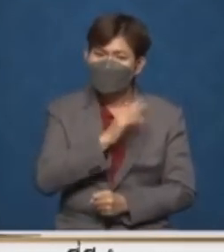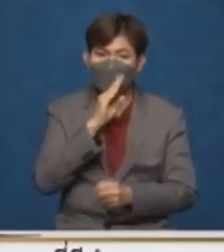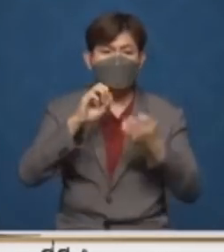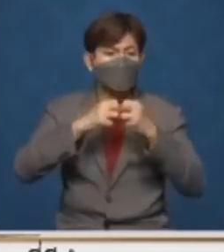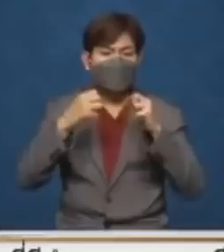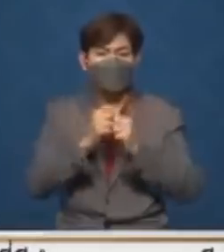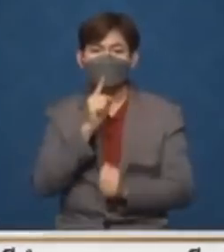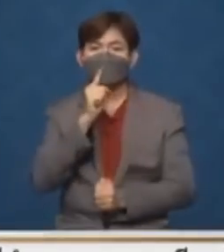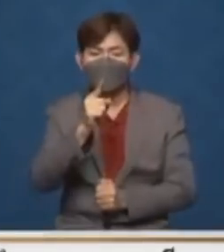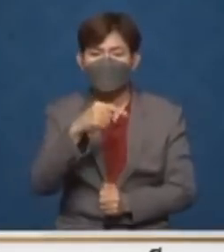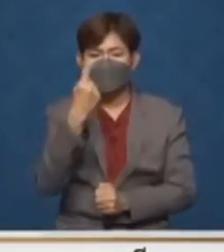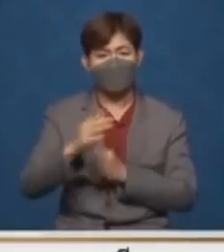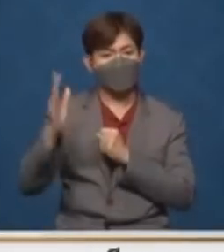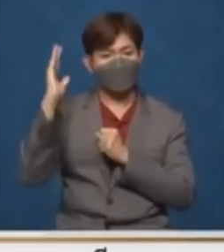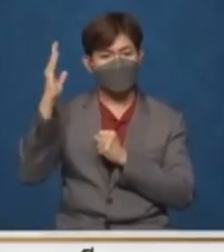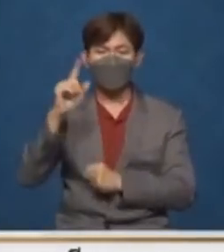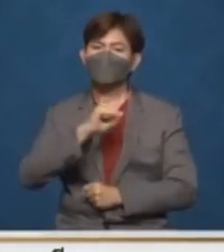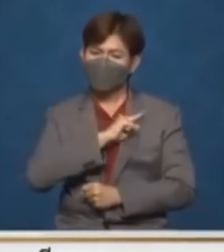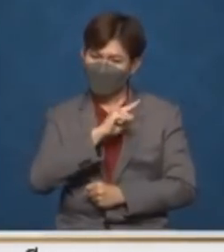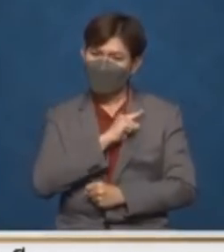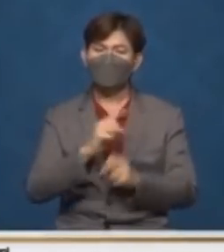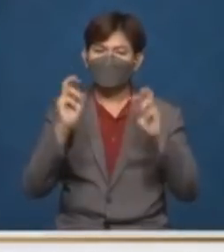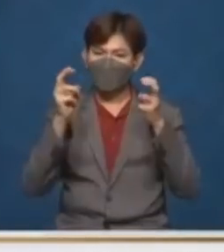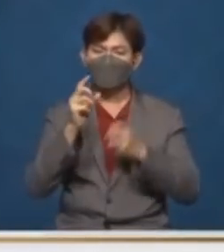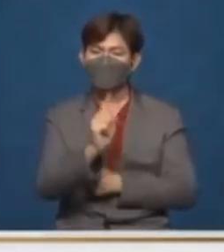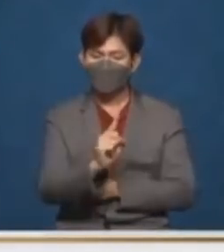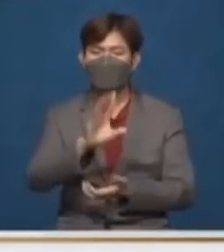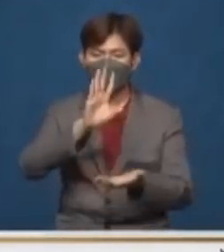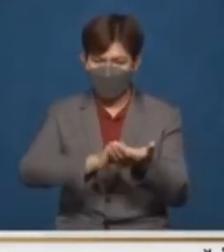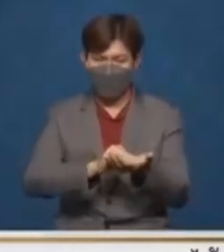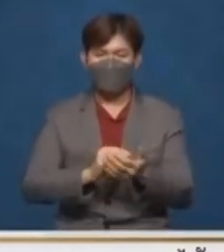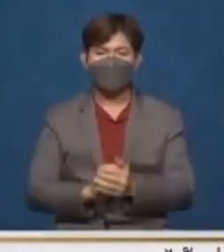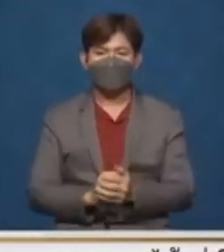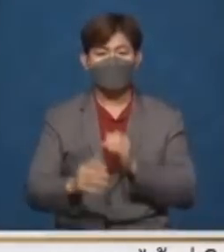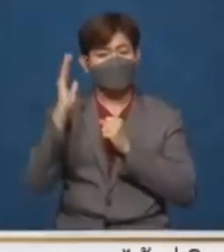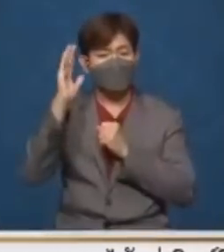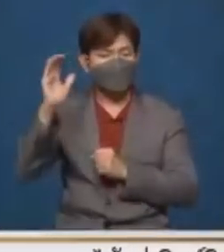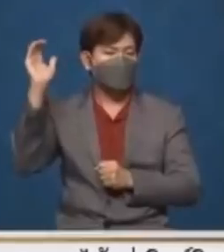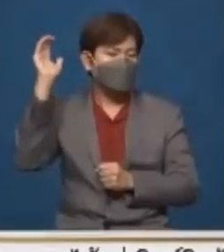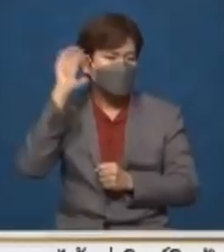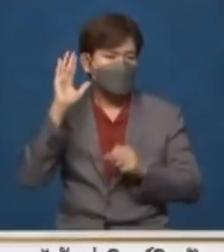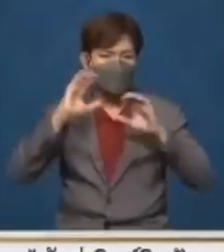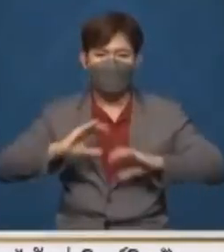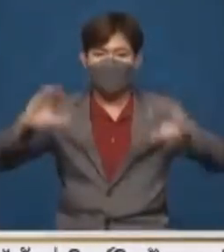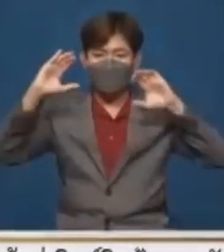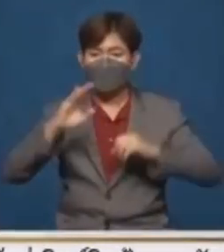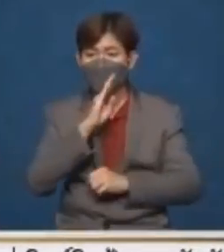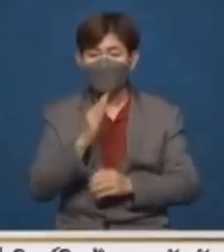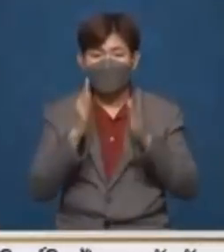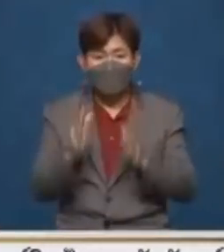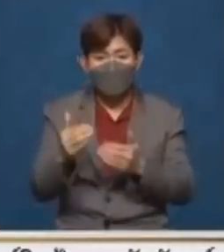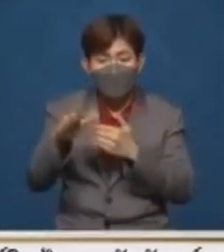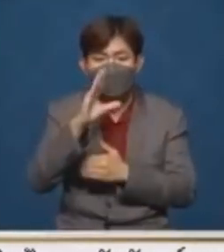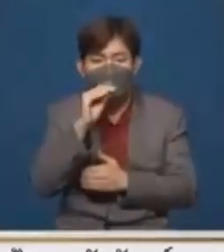ขึ้มาผู้อภิปรายต้รัผดชอบทุกประเด็นดันั้การอิปลายไม advantaged หอ้ถ้ไปแตะอ %i อ, ไม่ได้